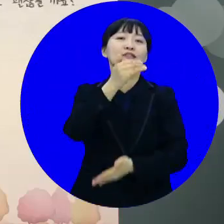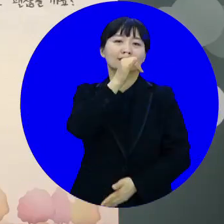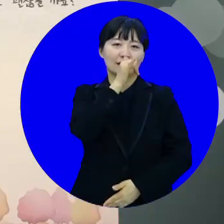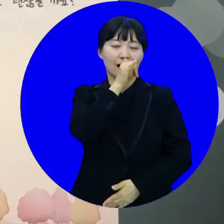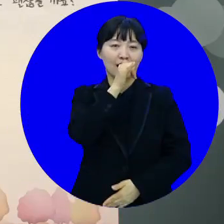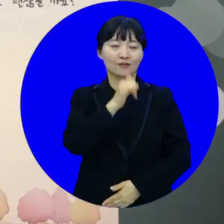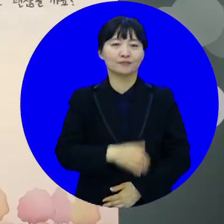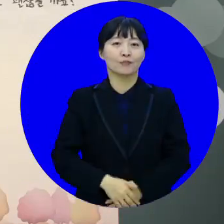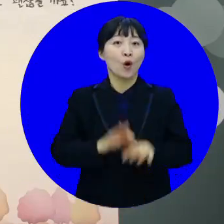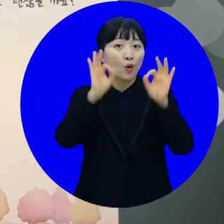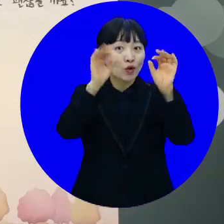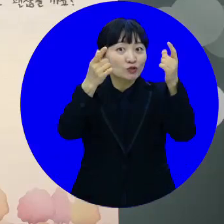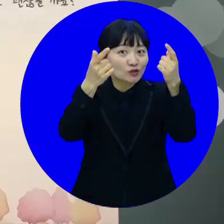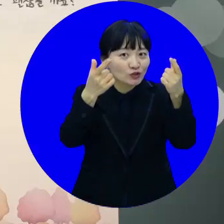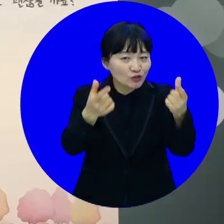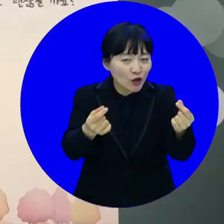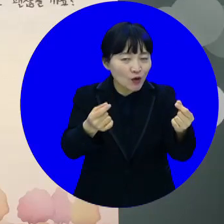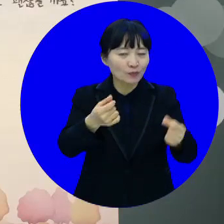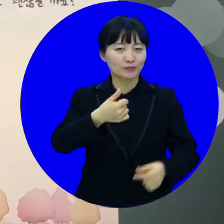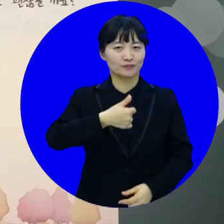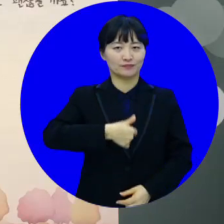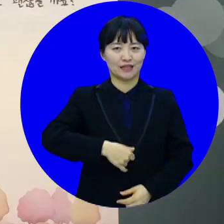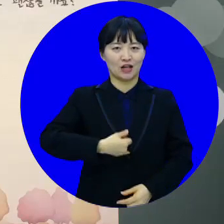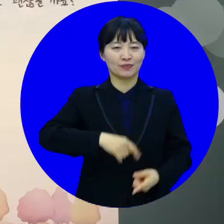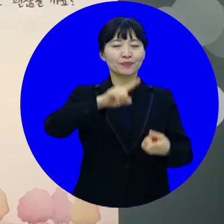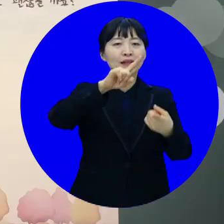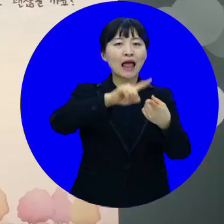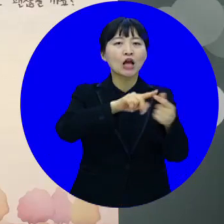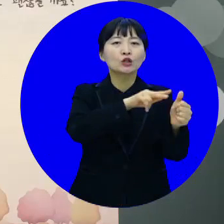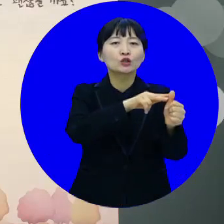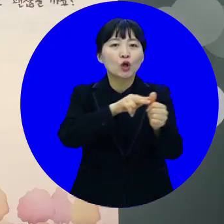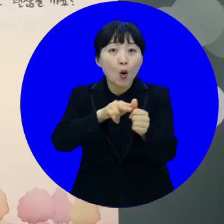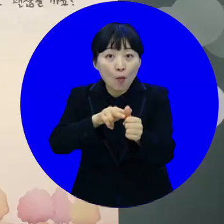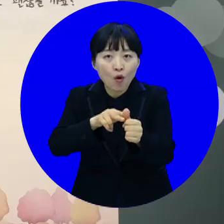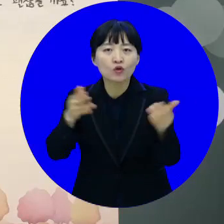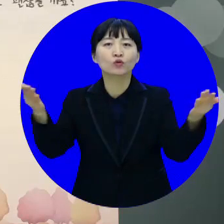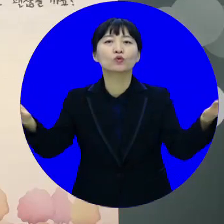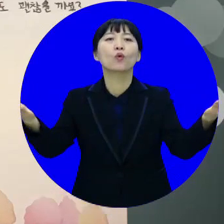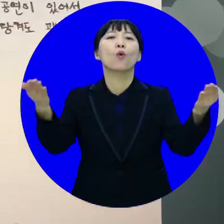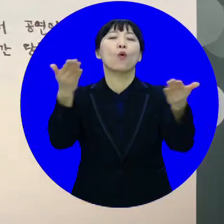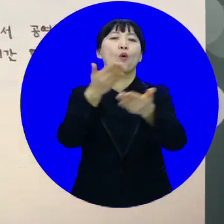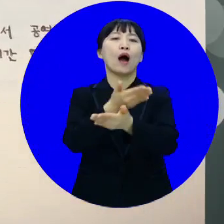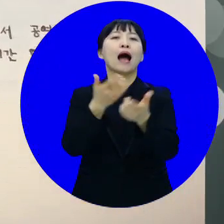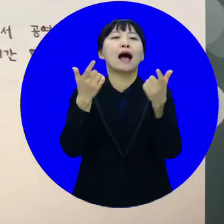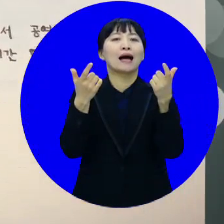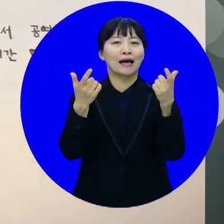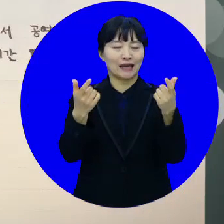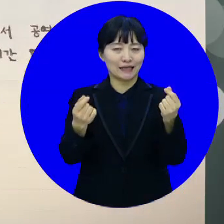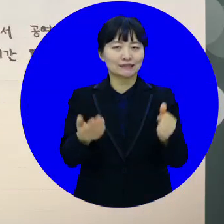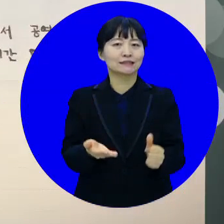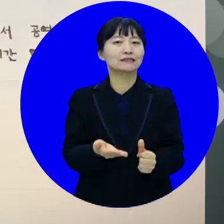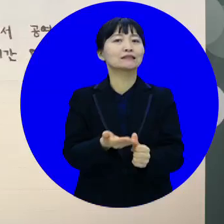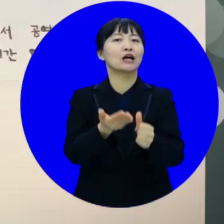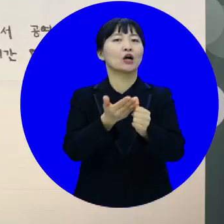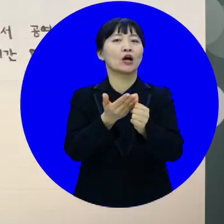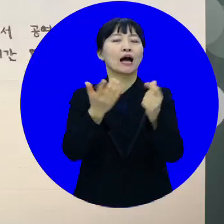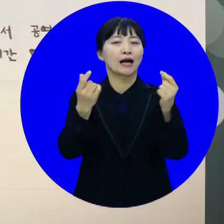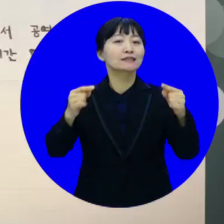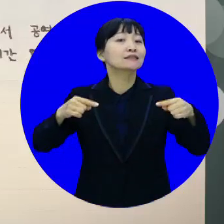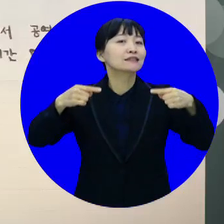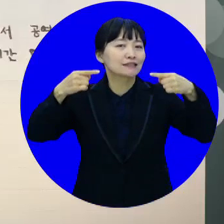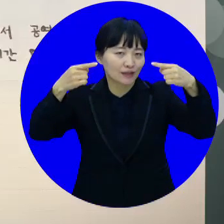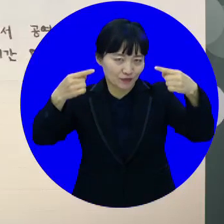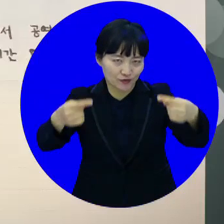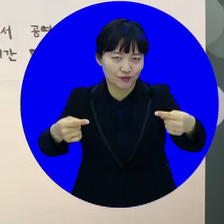수도 있습니다. 보시듯이 이렇게 자녀에 대한 정보를 서로 교환하고요. 서로가 같이